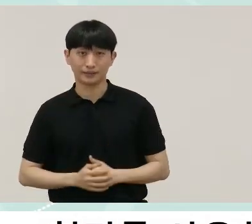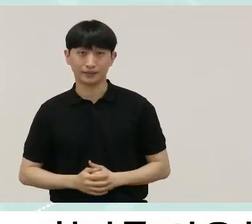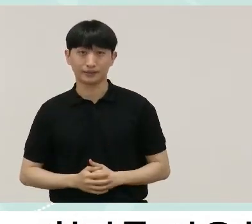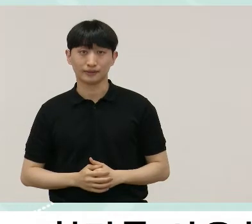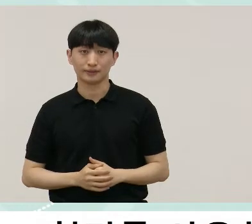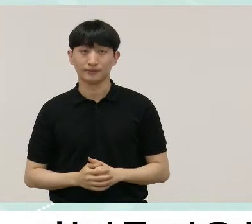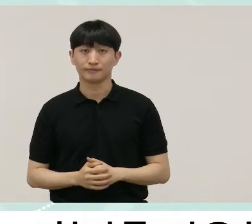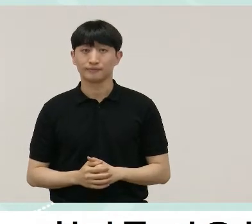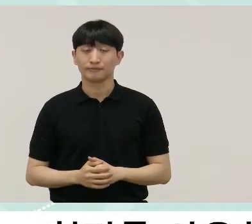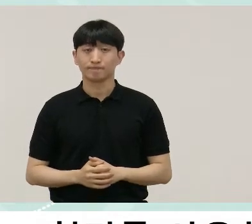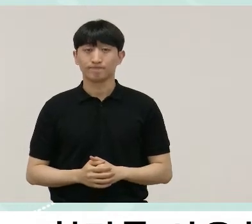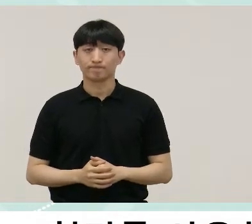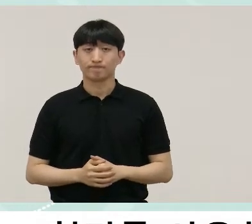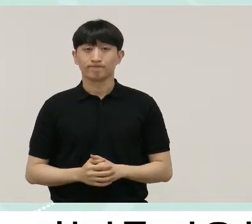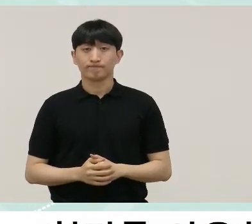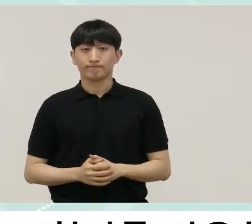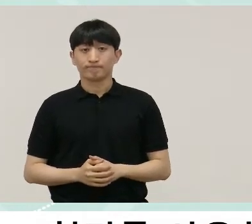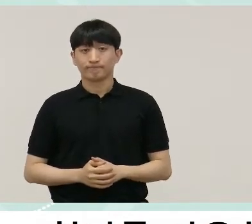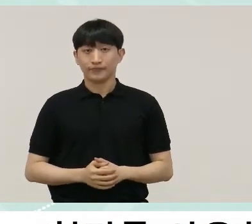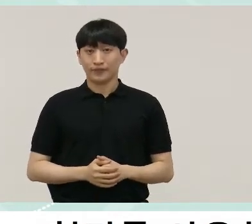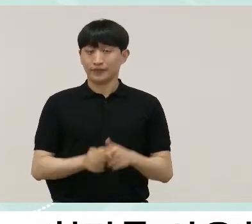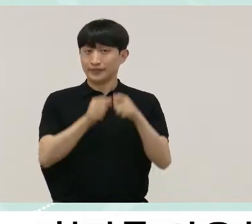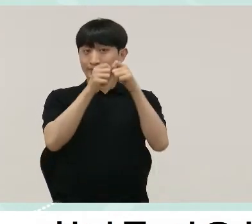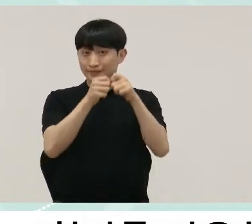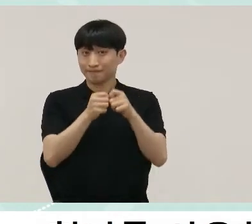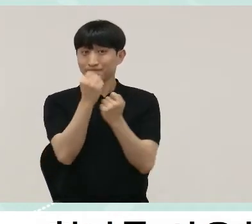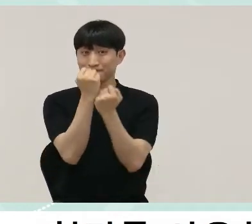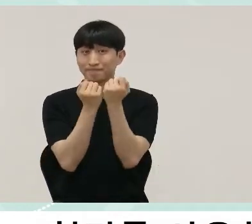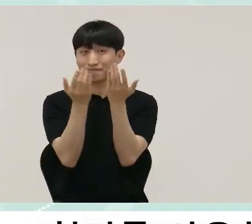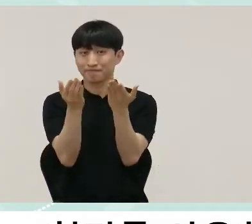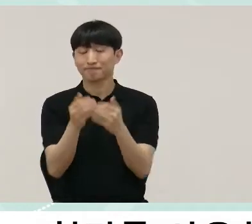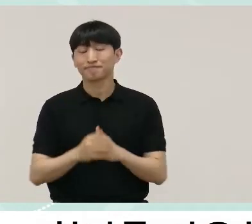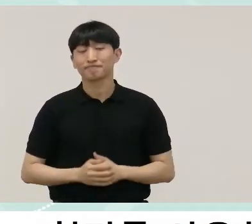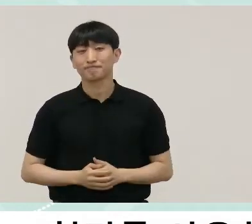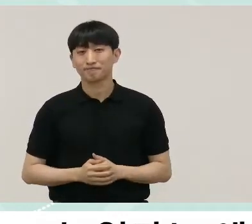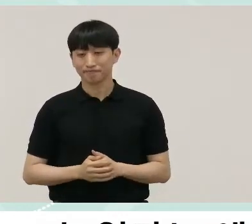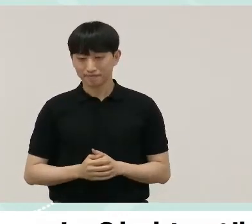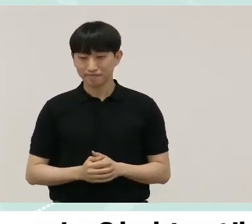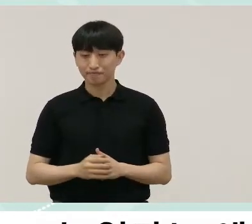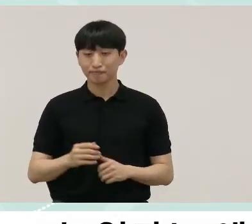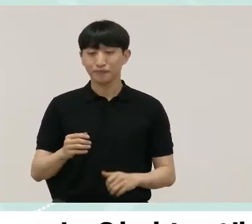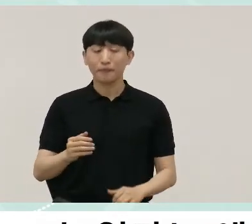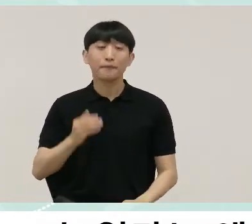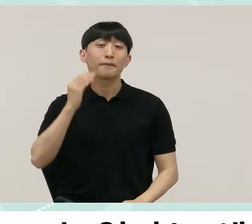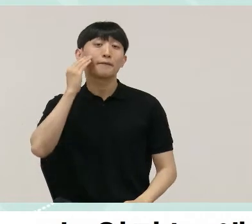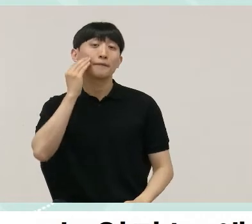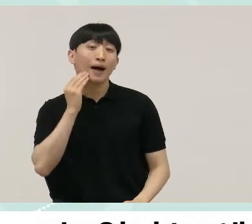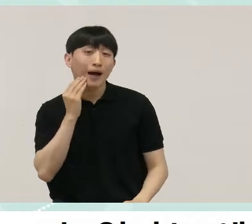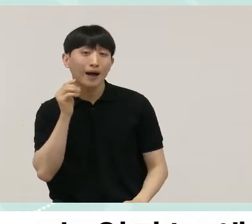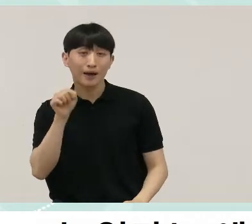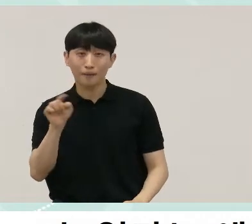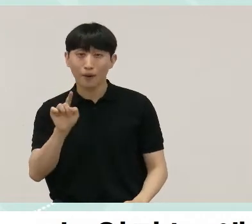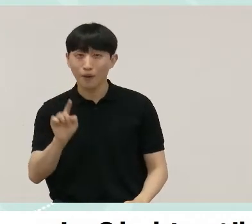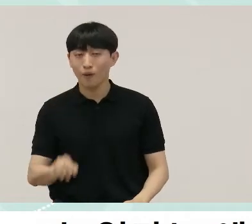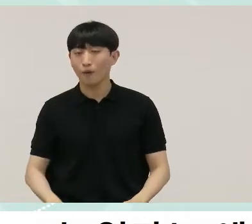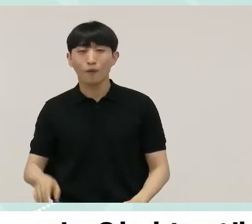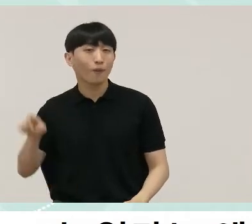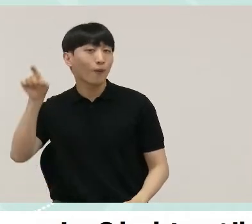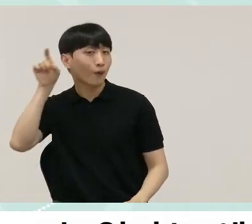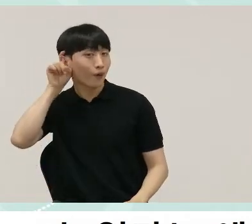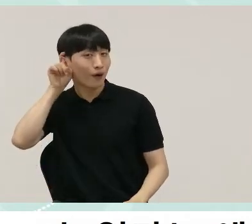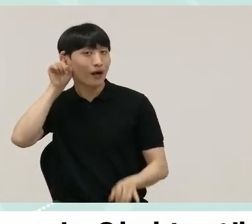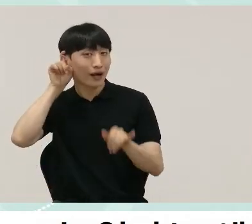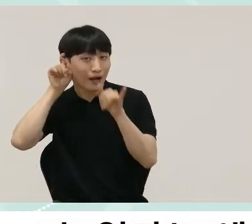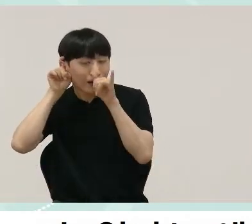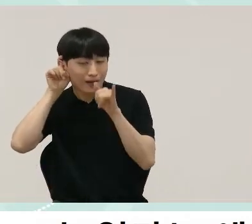그래서 좀 더 자세히 보게 되면 이거는 이제 파란색 바가 보청기를 착용한 그룹, 붉은색